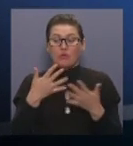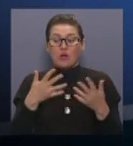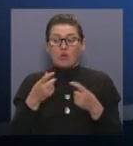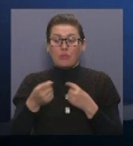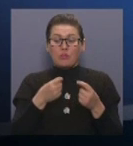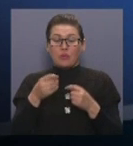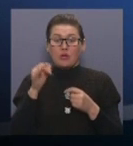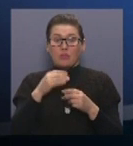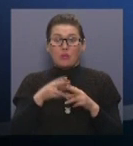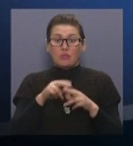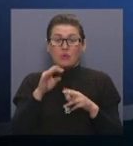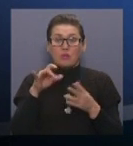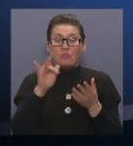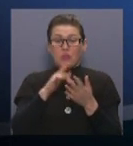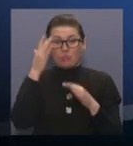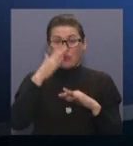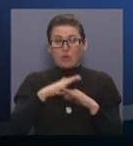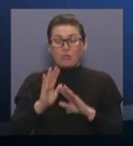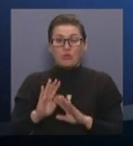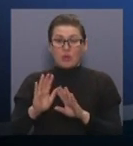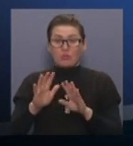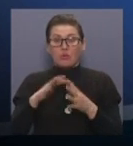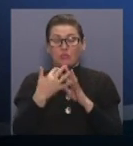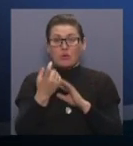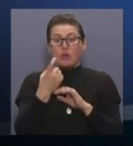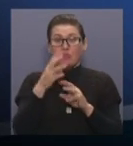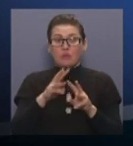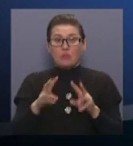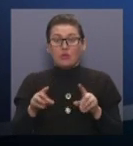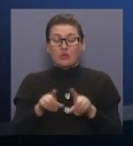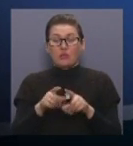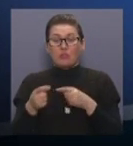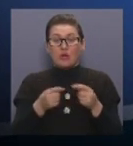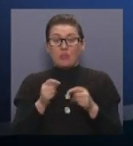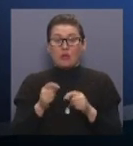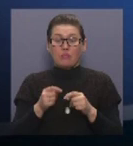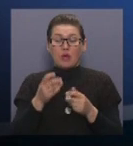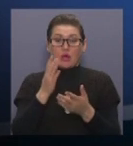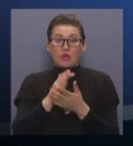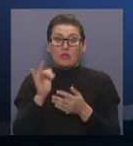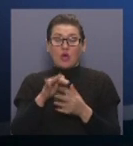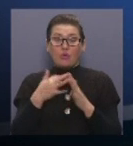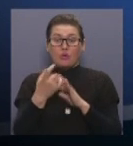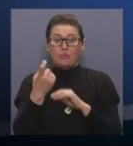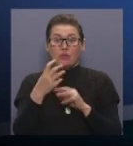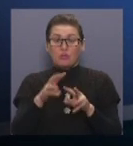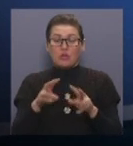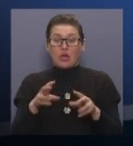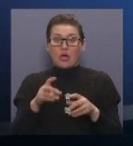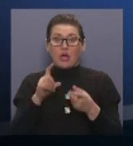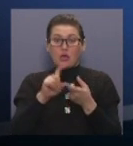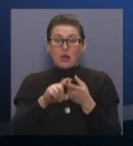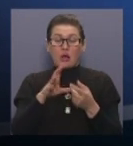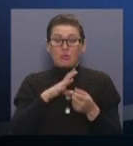басқармаларда. Сәтбаев қаласының әкімінің орынбасары, ауыл шаруашылық министрлігінің басқарма бастығы, ауыл шаруашылық министрлігіне қарасты